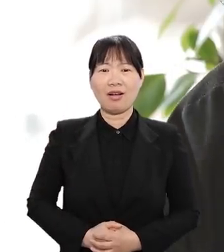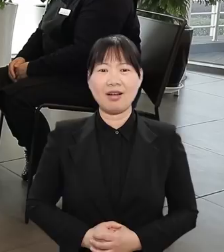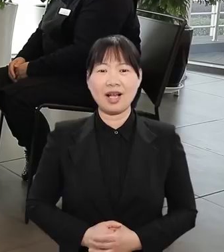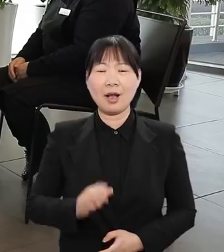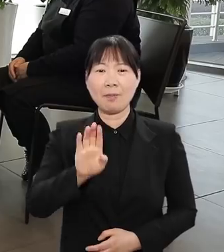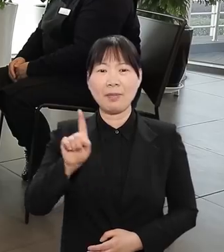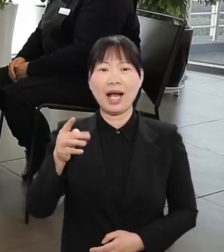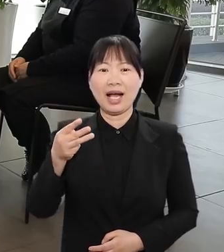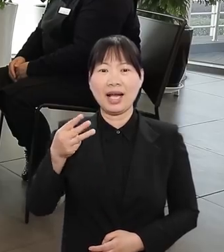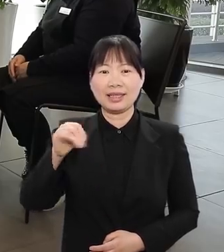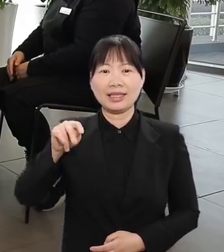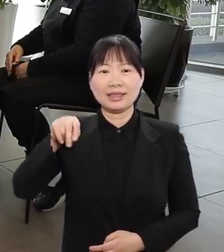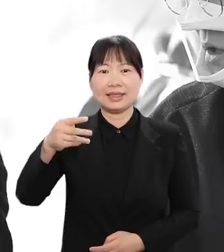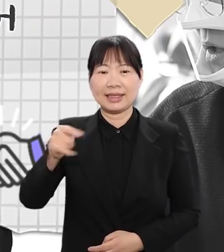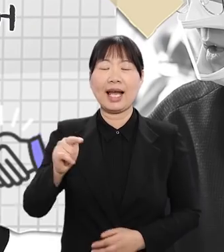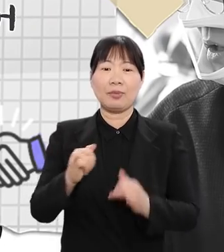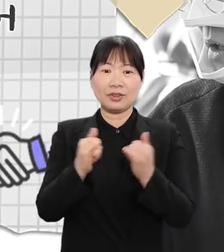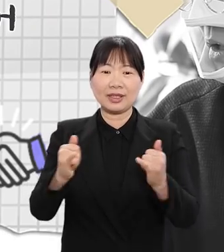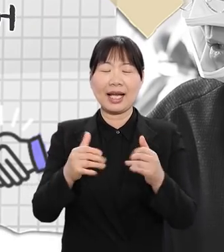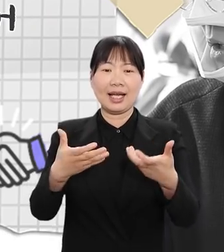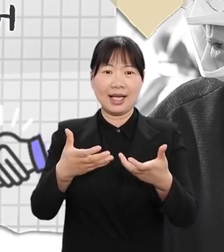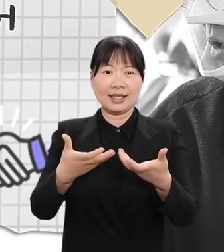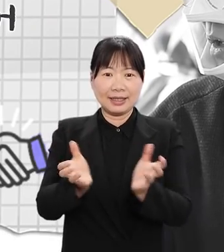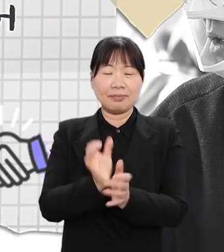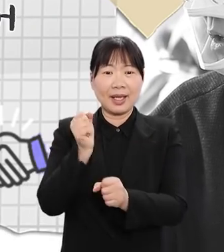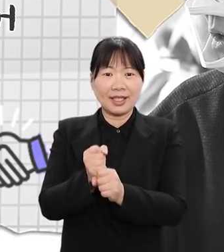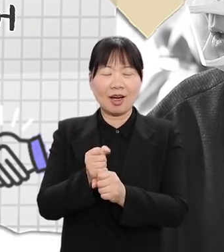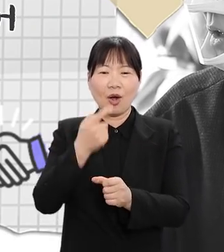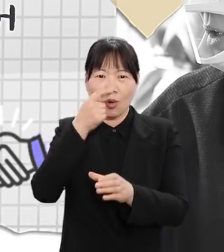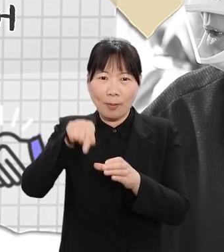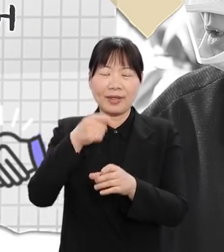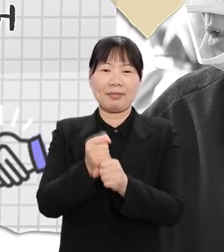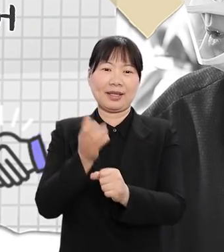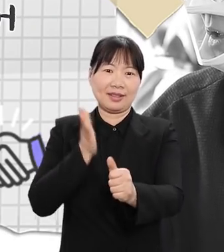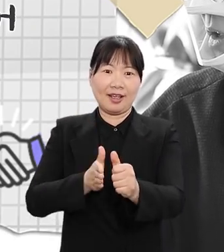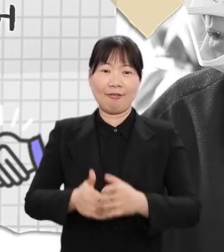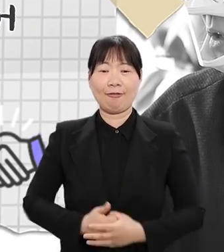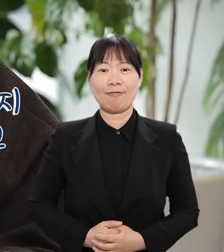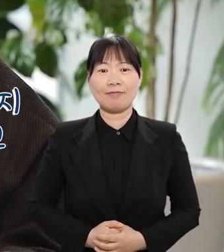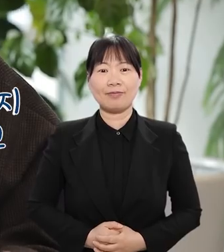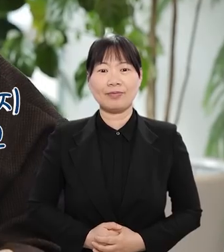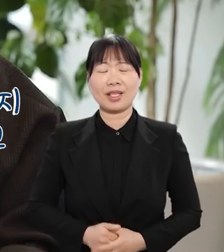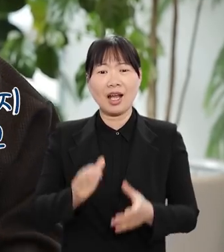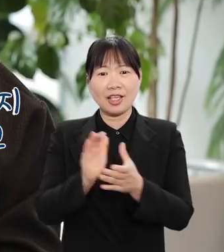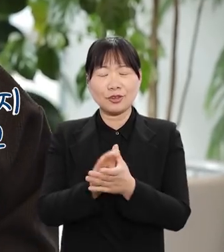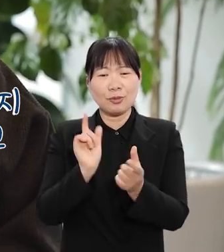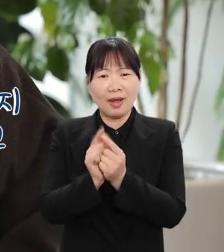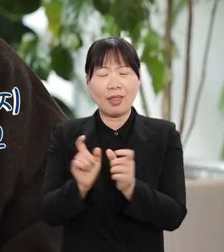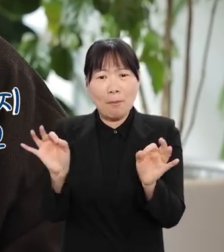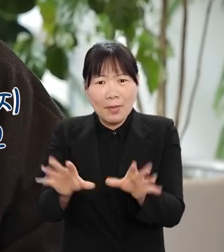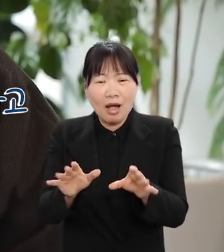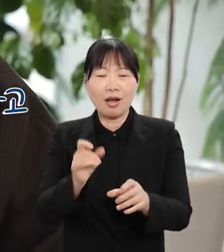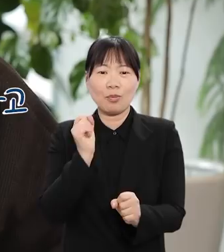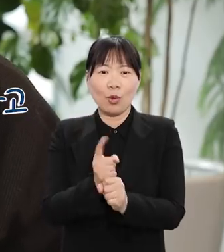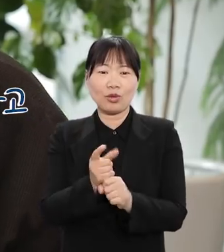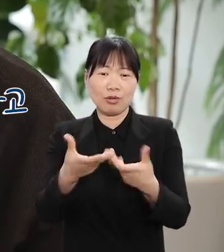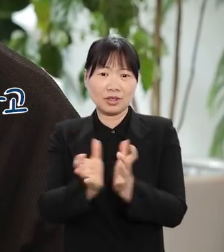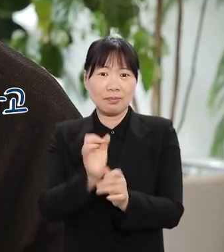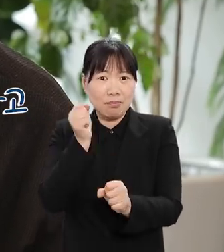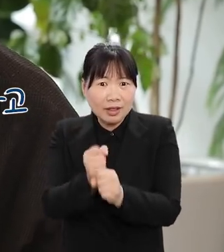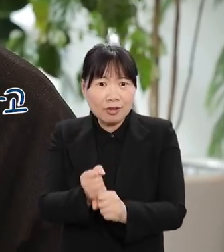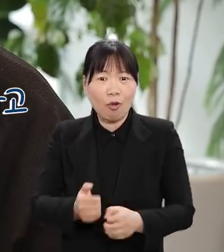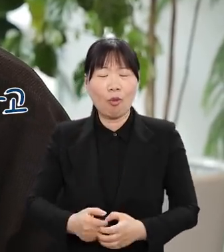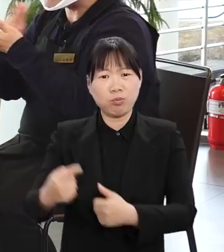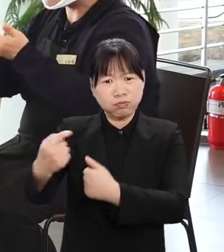뭐야? 오, 바리스타 분들과 팀이 되어 커피를 만드세요. 아니 친구가 된 지 얼마 됐다고 벌써